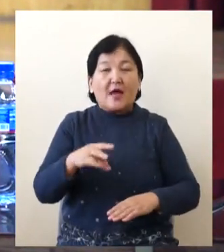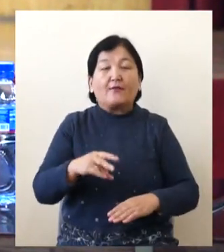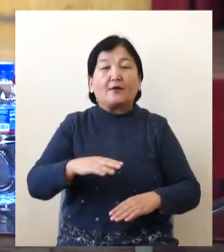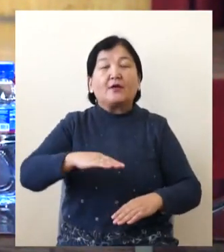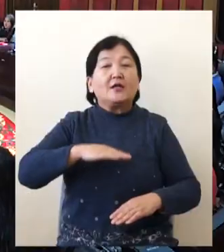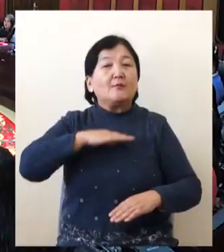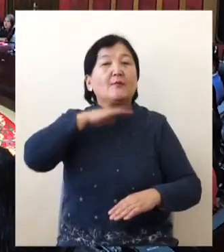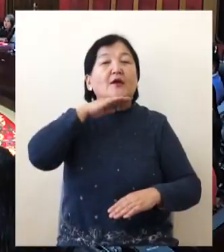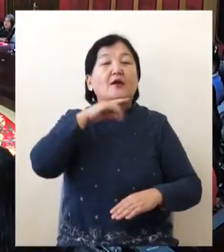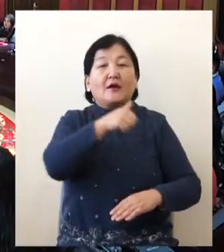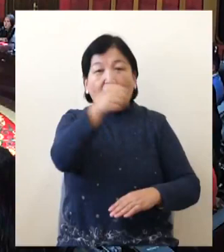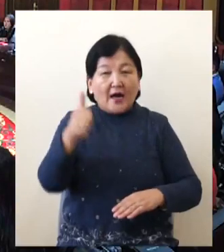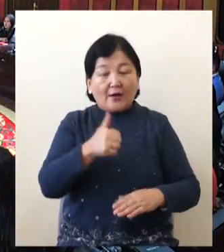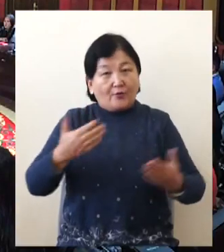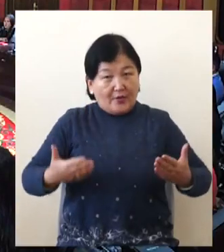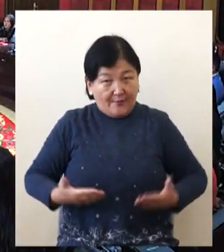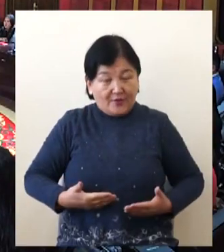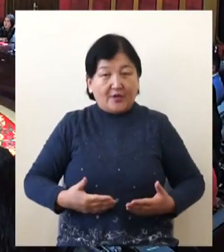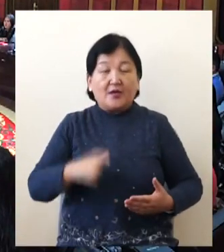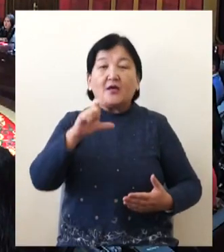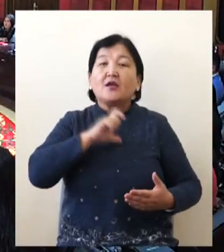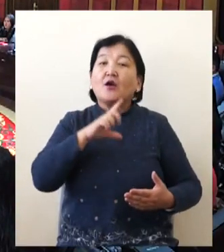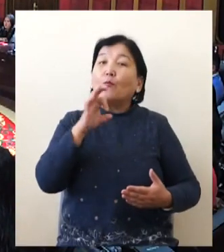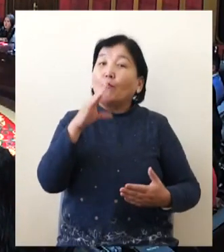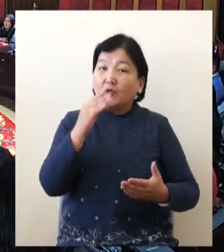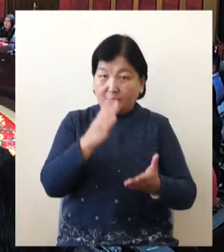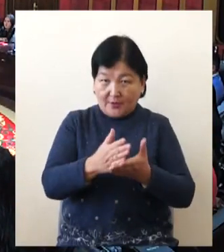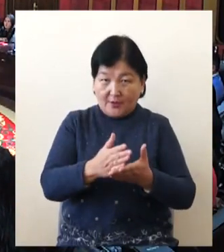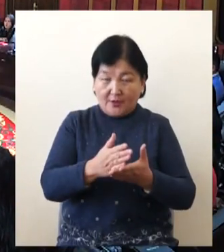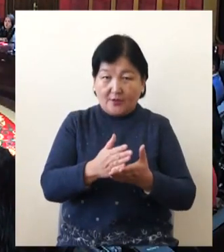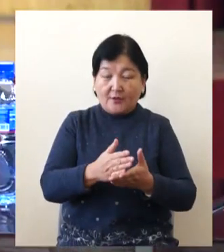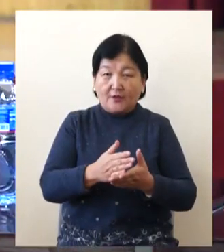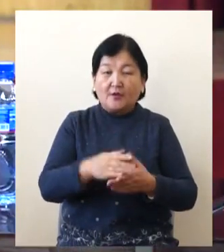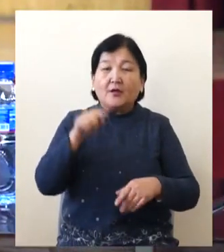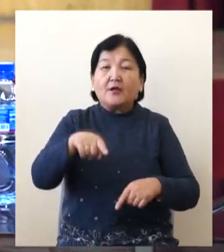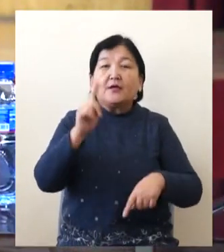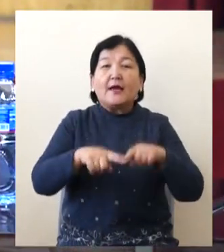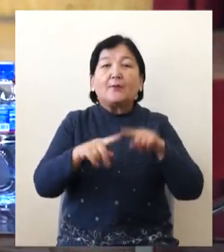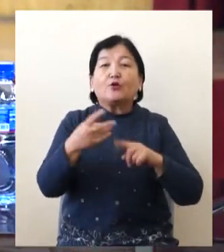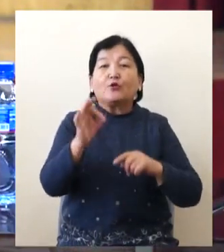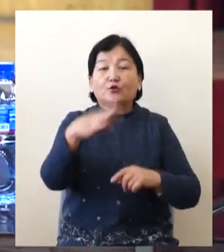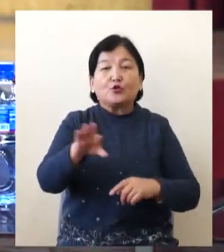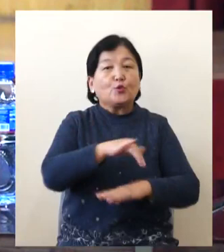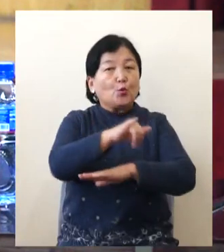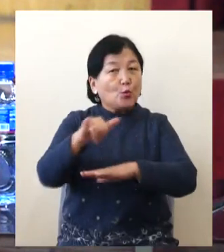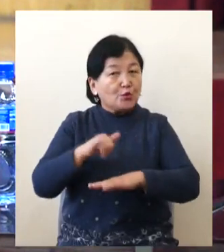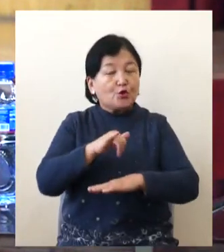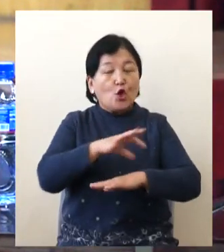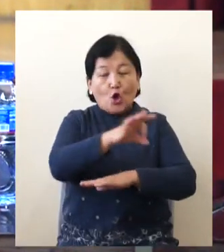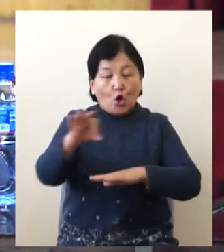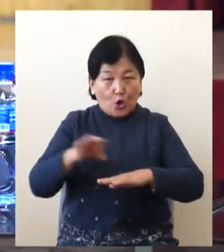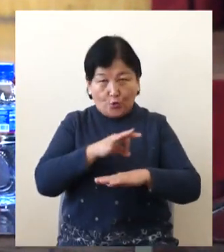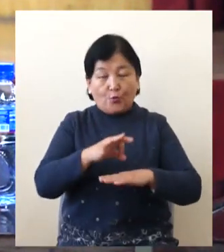амьдрах асуудал болчихж байгаа. Тэгэхээр өнөөдөр бид энэ ямар нөхцөлд улс орон хүн төрөлхтний